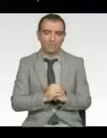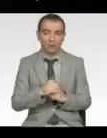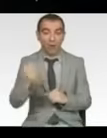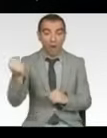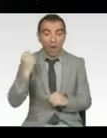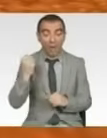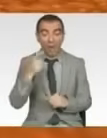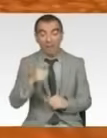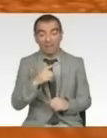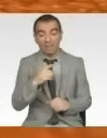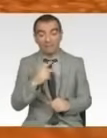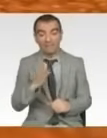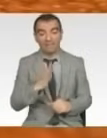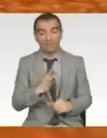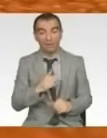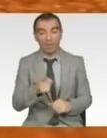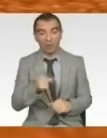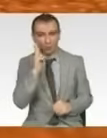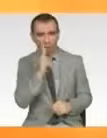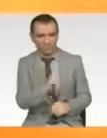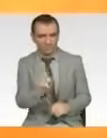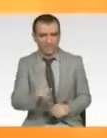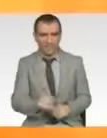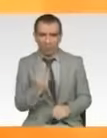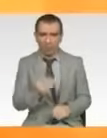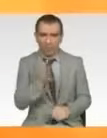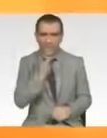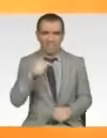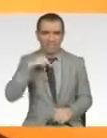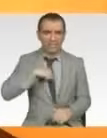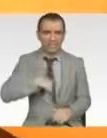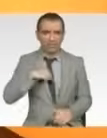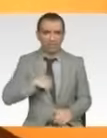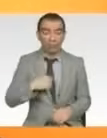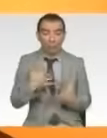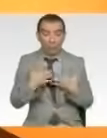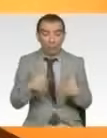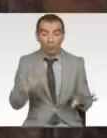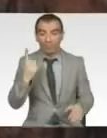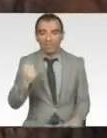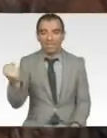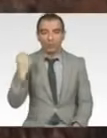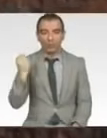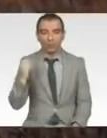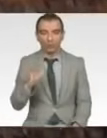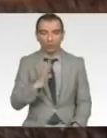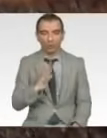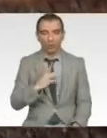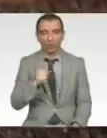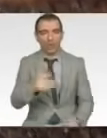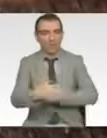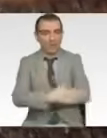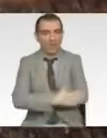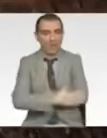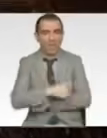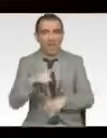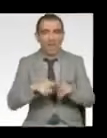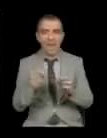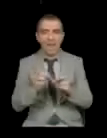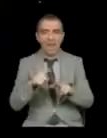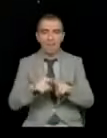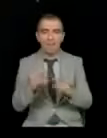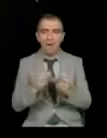Kahramanlık hikayesi. Görünüşümüz zayıf olabilir ama içimizde kocaman bir güç var. Yardımımıza Ebabil kuşları